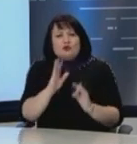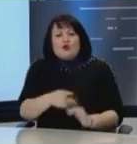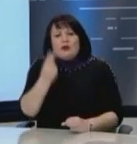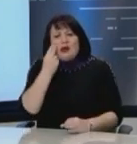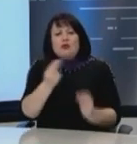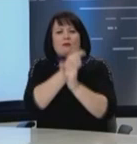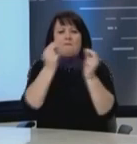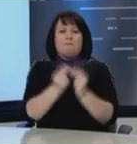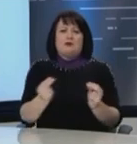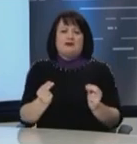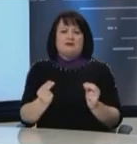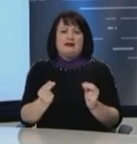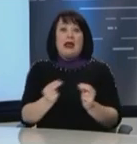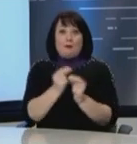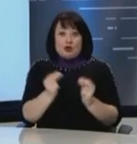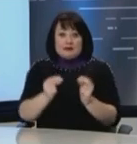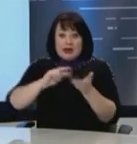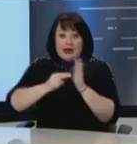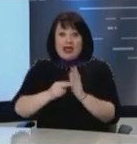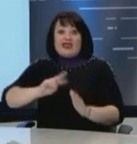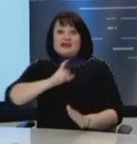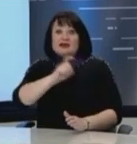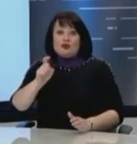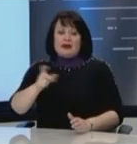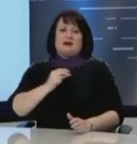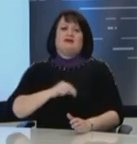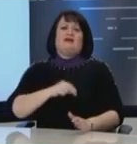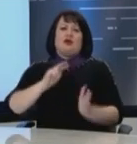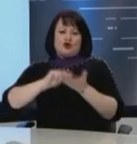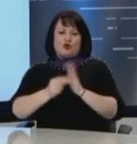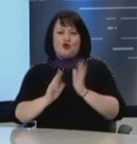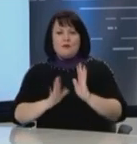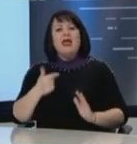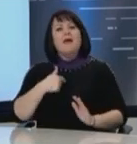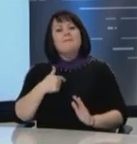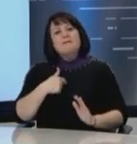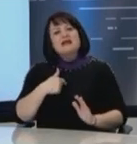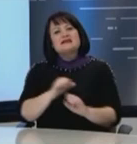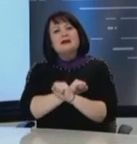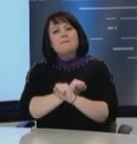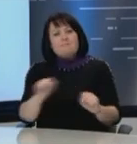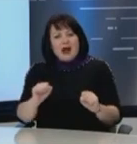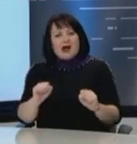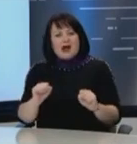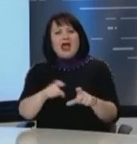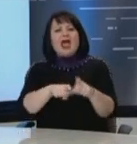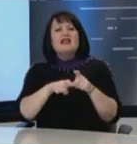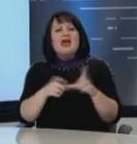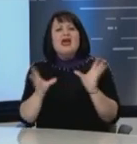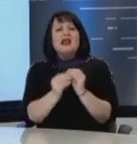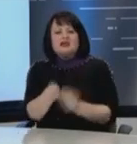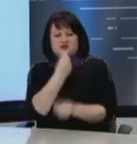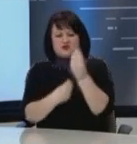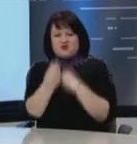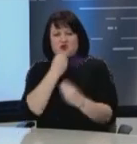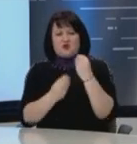που οδήγησαν σε εξοικονόμηση δισεκατομμυρίων ευρώ. Εμείς διαλύσαμε το πάρτι των πολυεθνικών. Εμείς